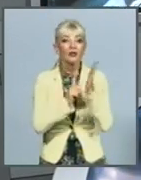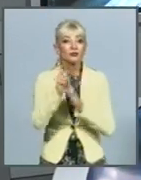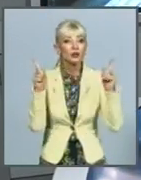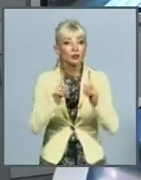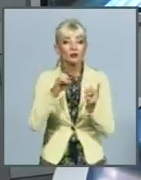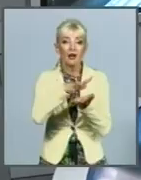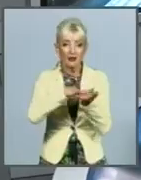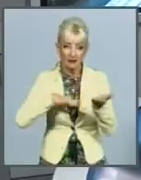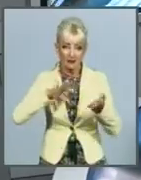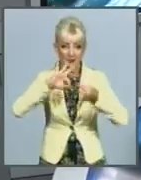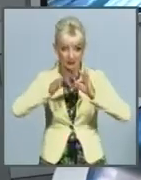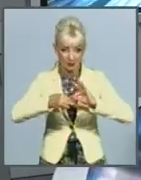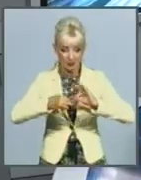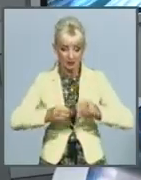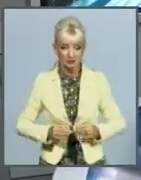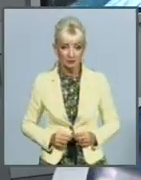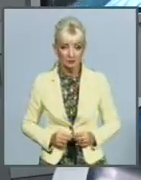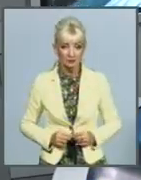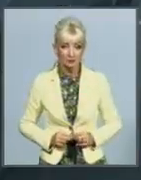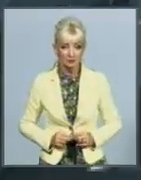початку коротко про головні події дня.